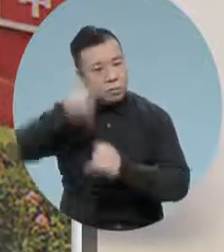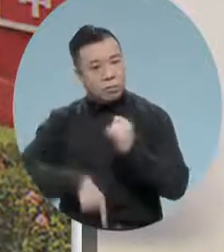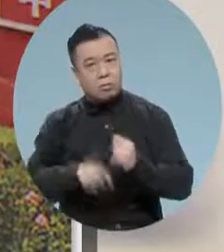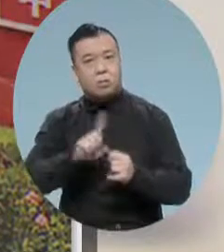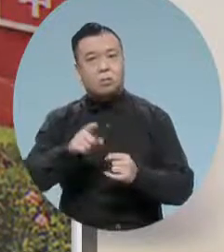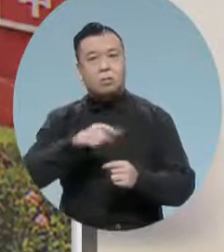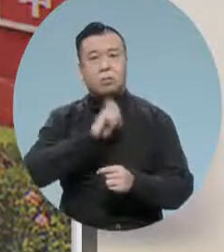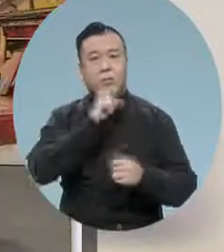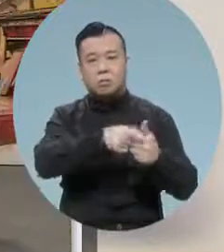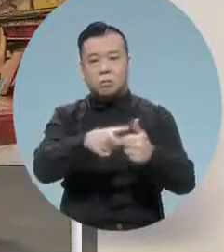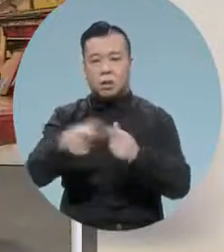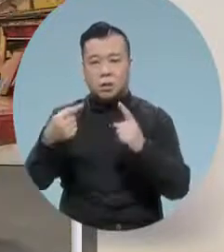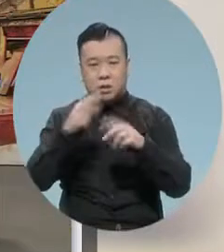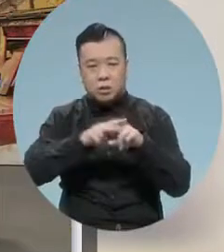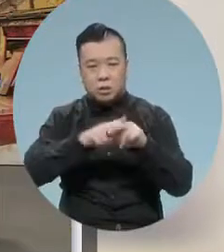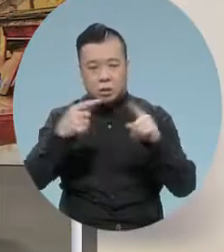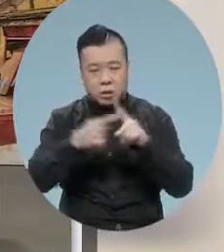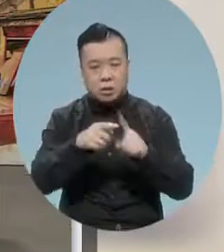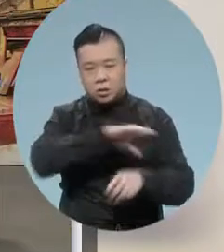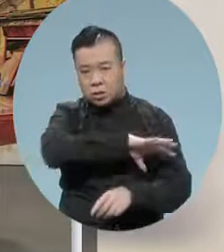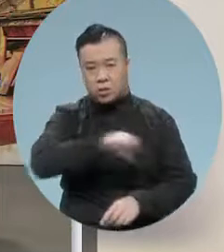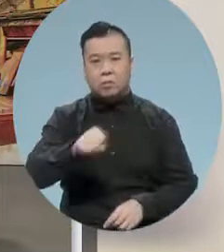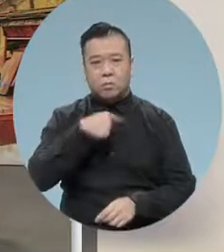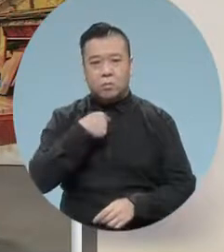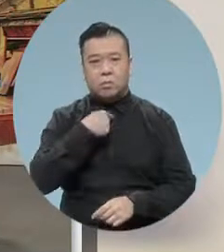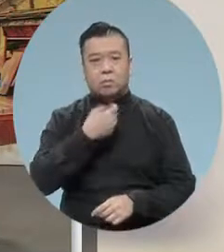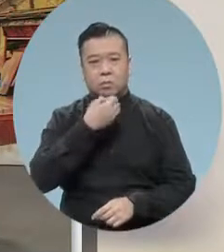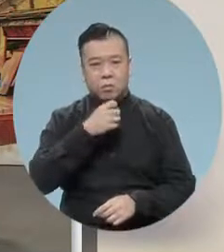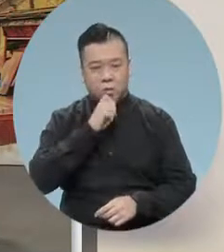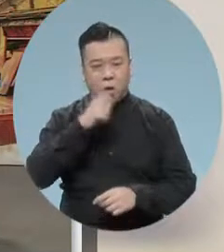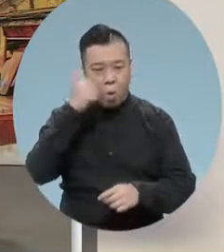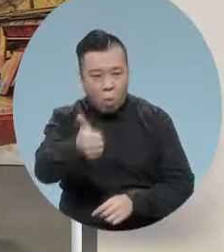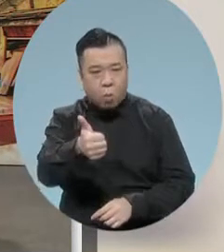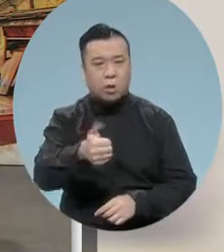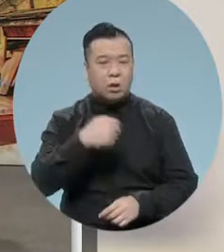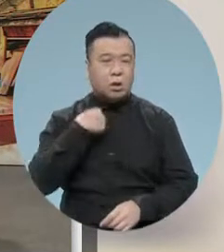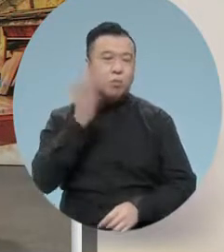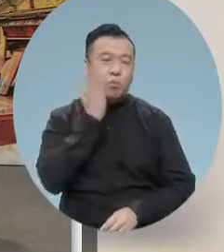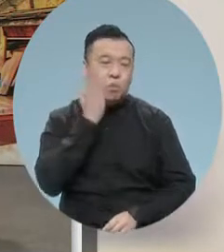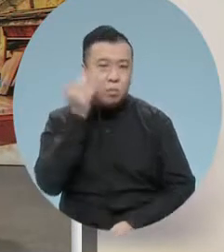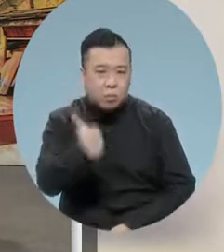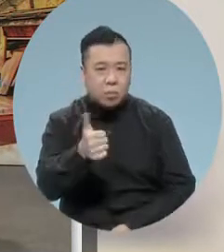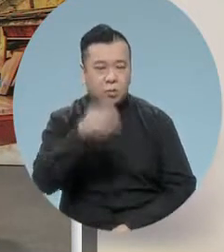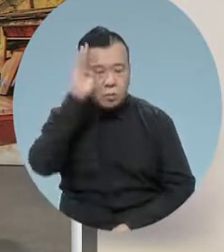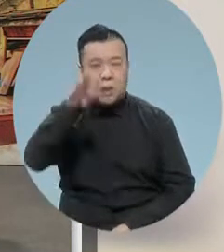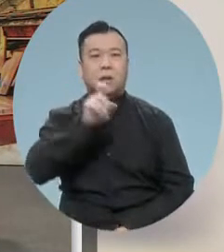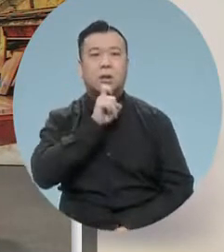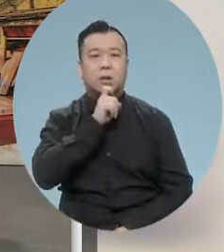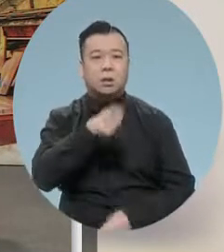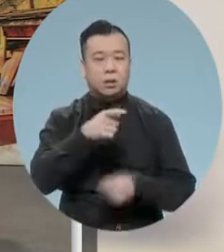了每一個中國人，我是要每一個中國人都要過上富足、有尊嚴和有未來的生